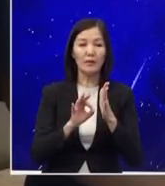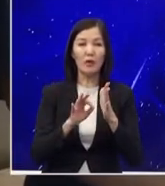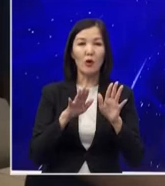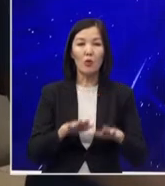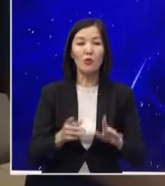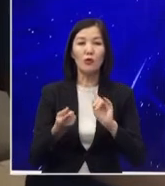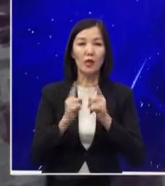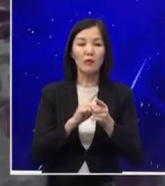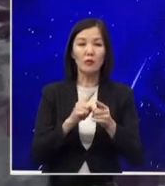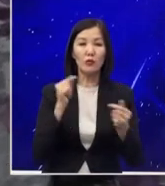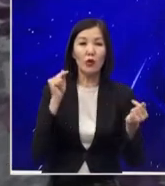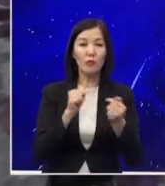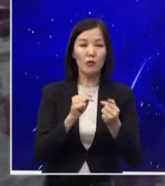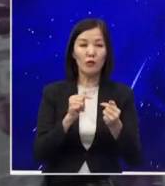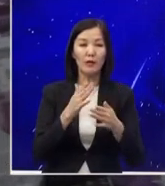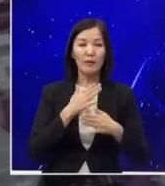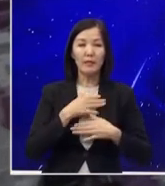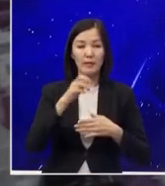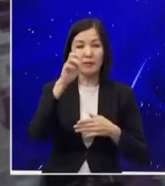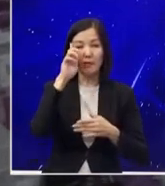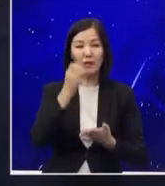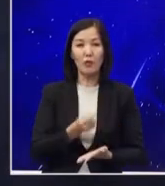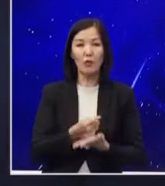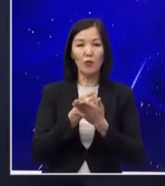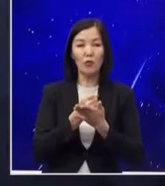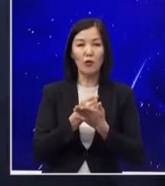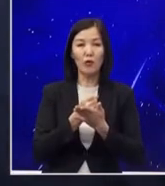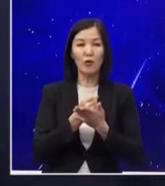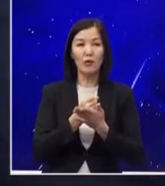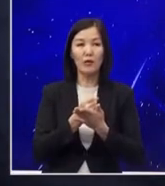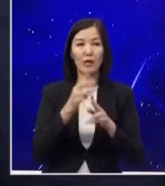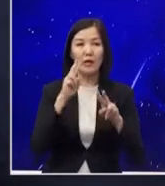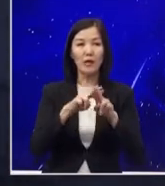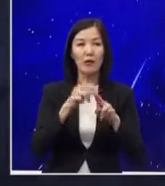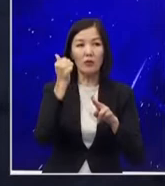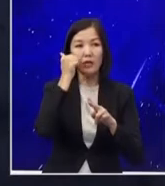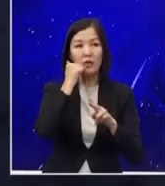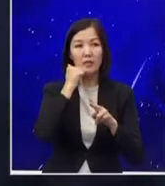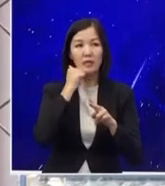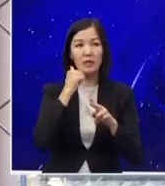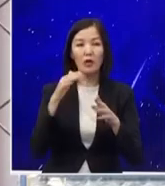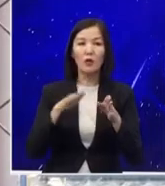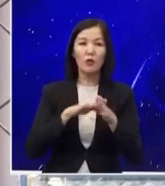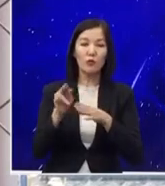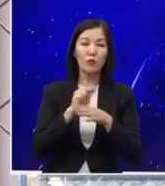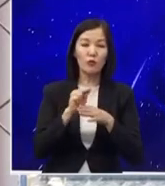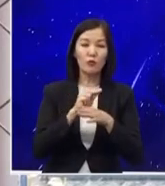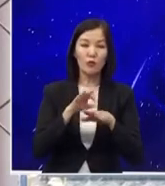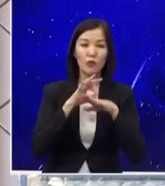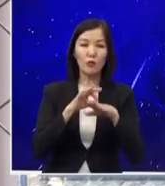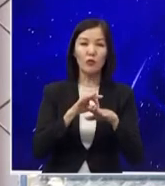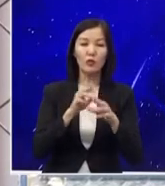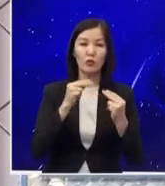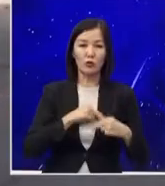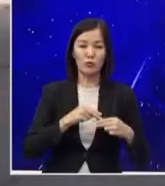алмастыруға қарсы екен. Тек бізге мемлекет тараптан қолдау көрсетіліп, колониядағы ескірген нысандар күрделі жөндеуден өтсе,